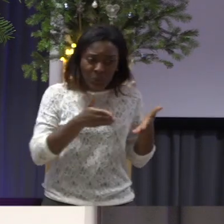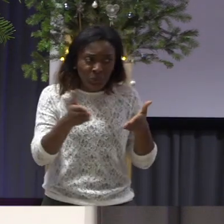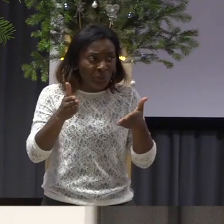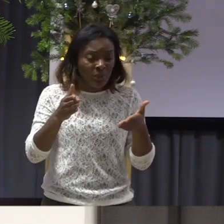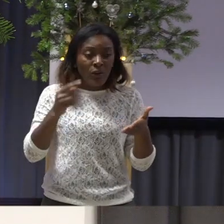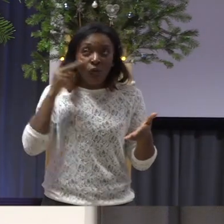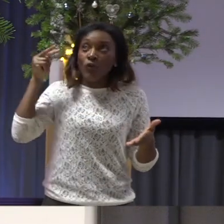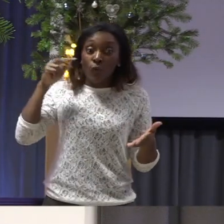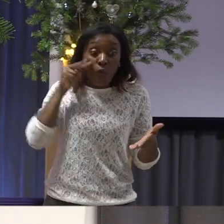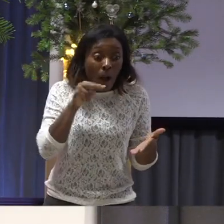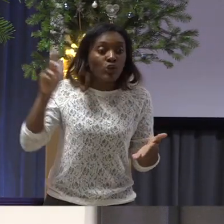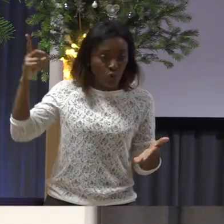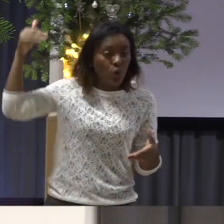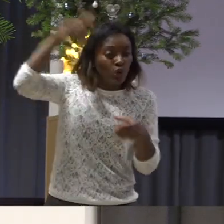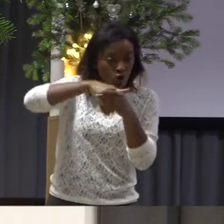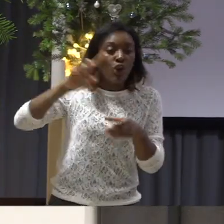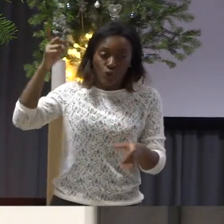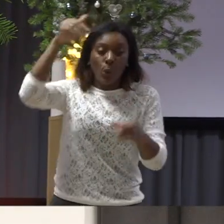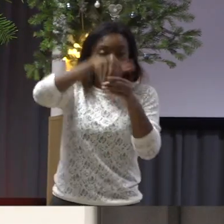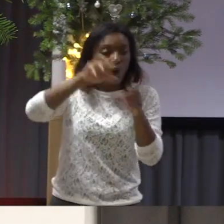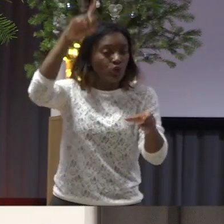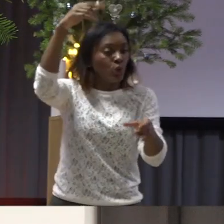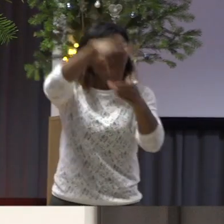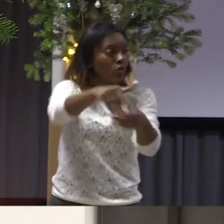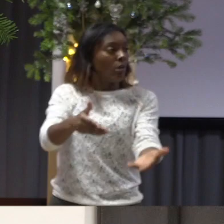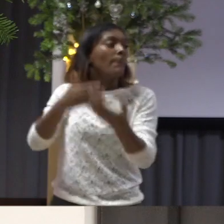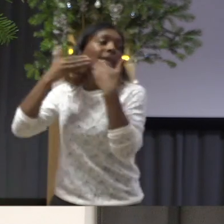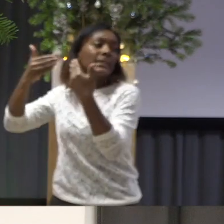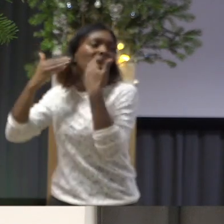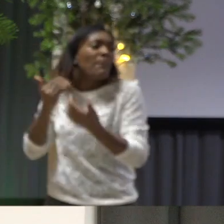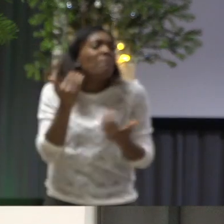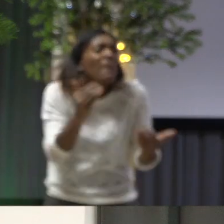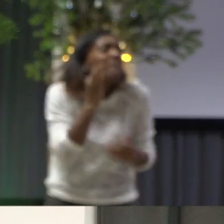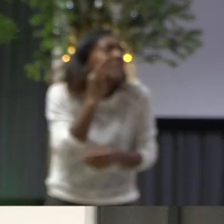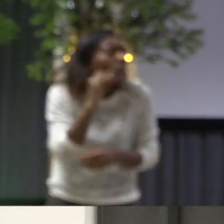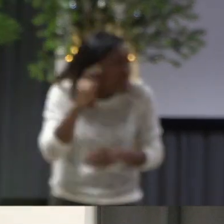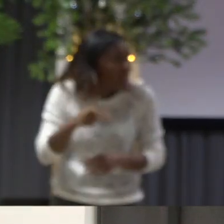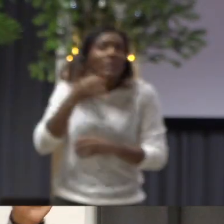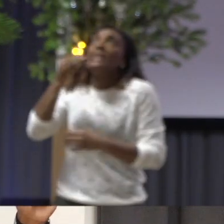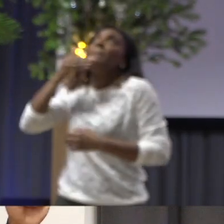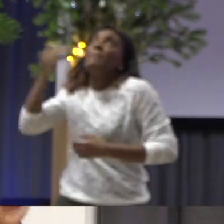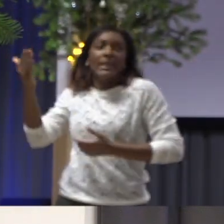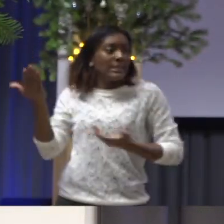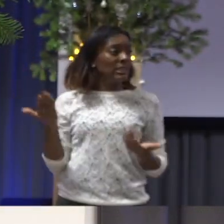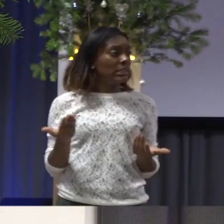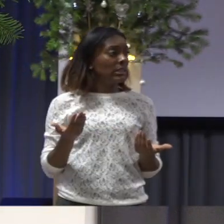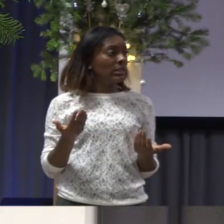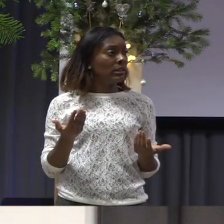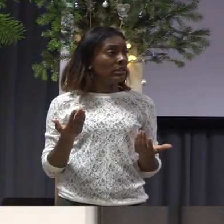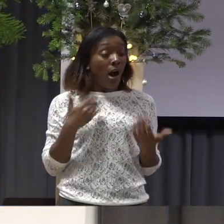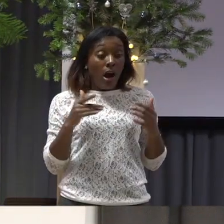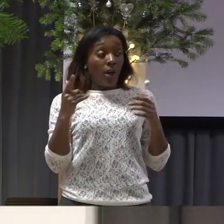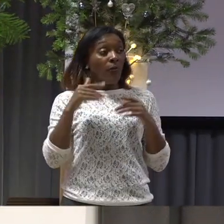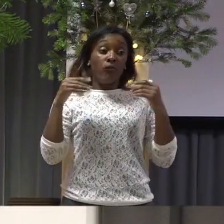Apprécie. Il y a une version qui dit « Tiens compte de ses actions dans ta vie ». Tiens compte de ses